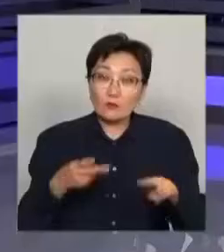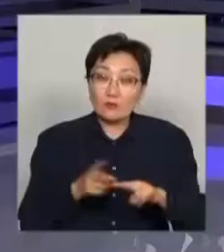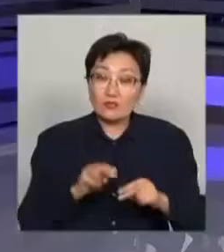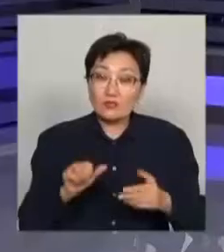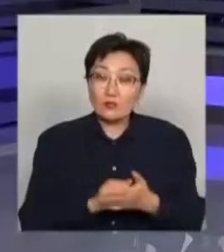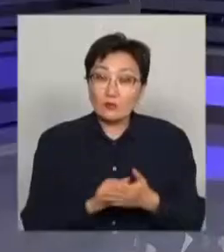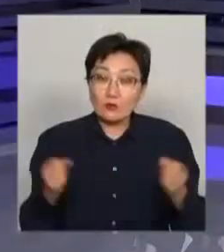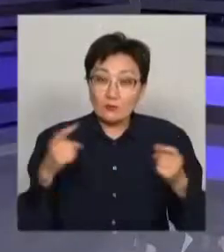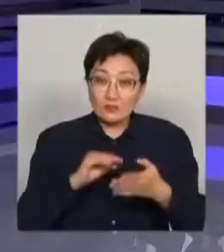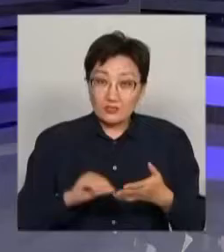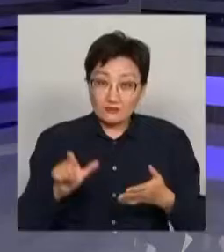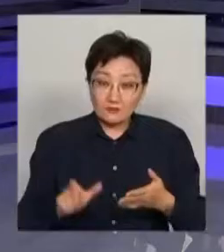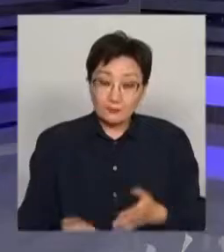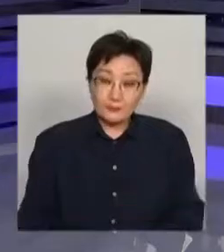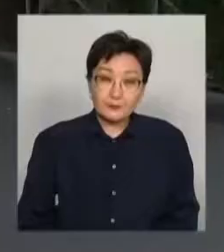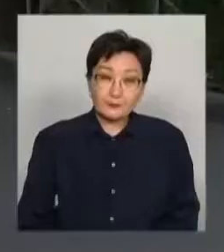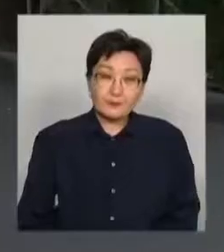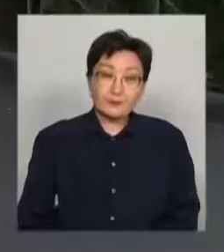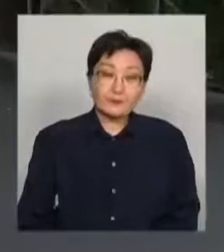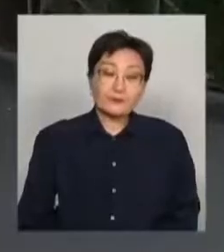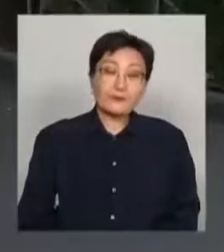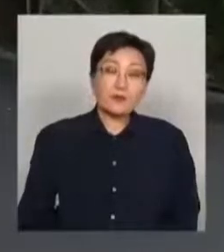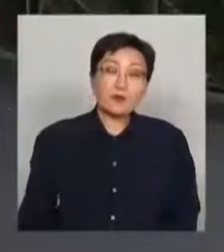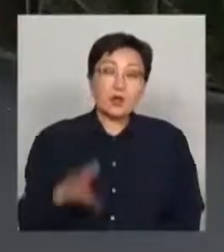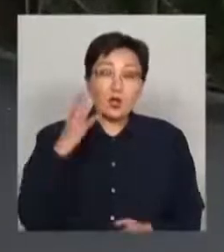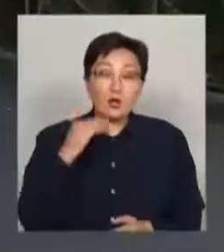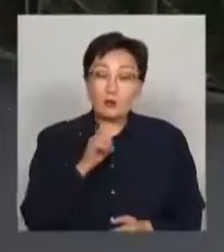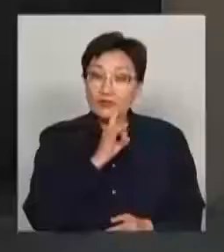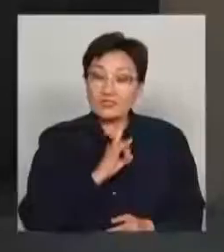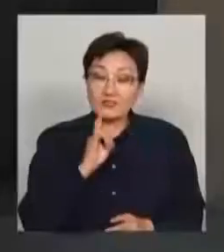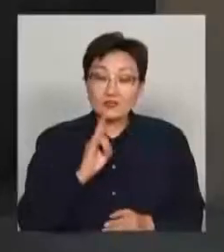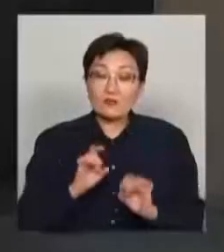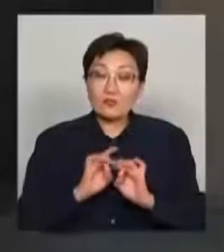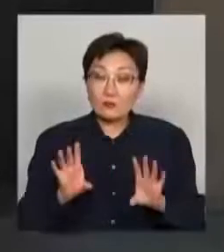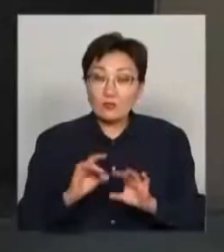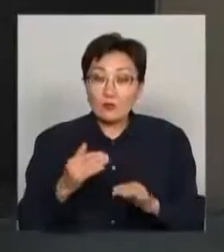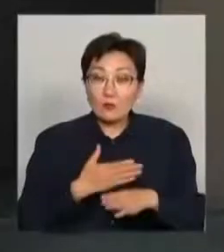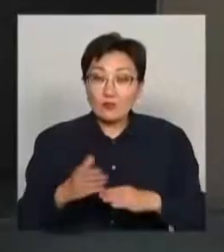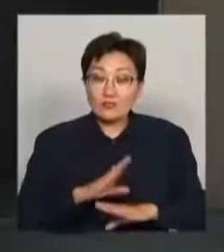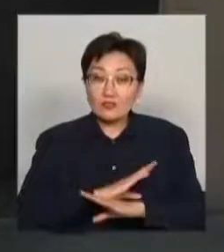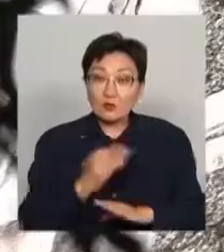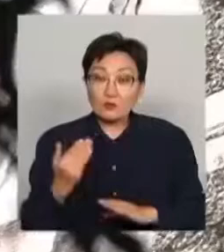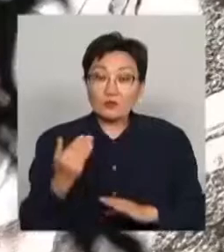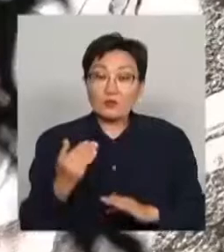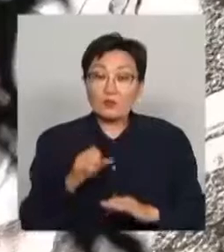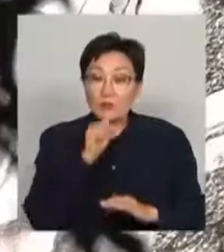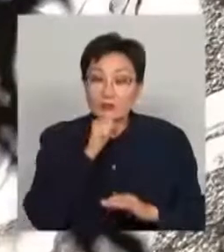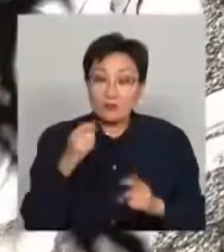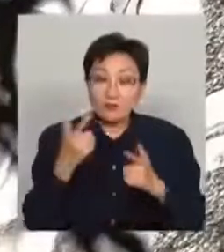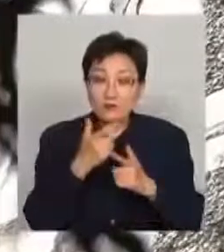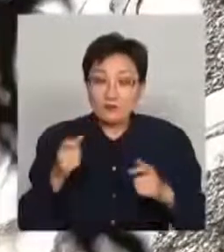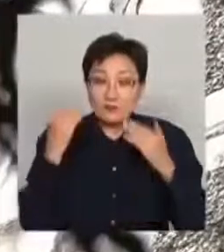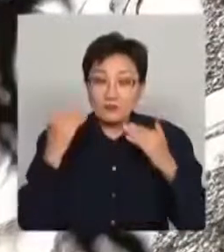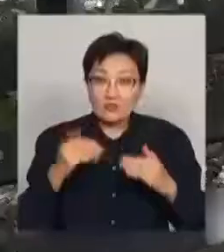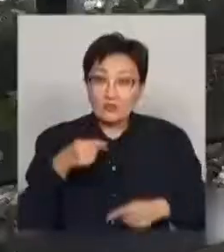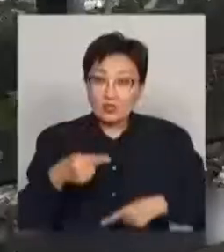делу, узнавал Дамир Анитов. Алматинка Татьяна Фирстова рассказывает, после смерти ее тестя внезапно объявился